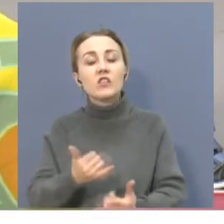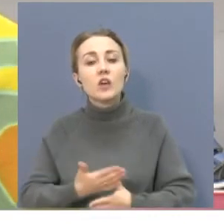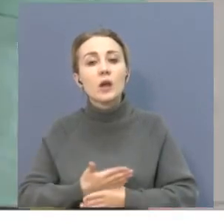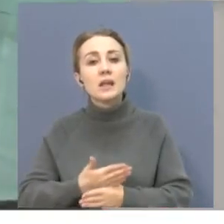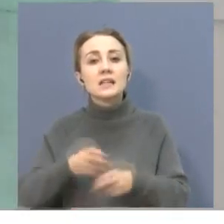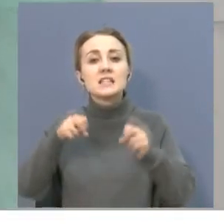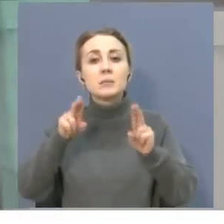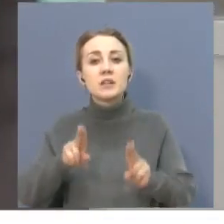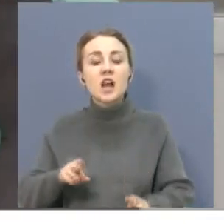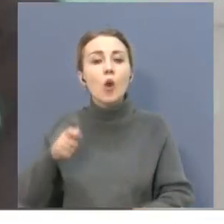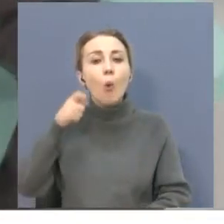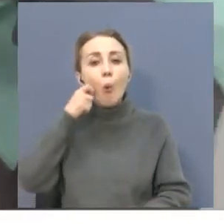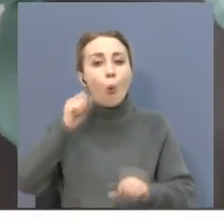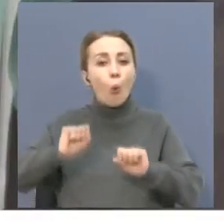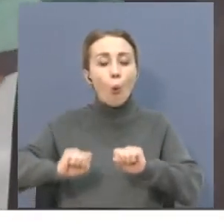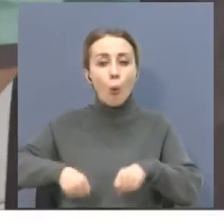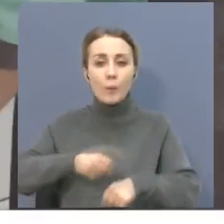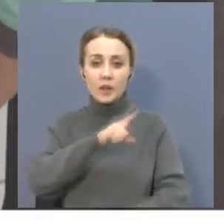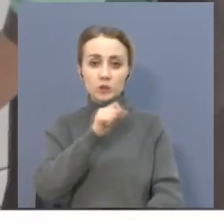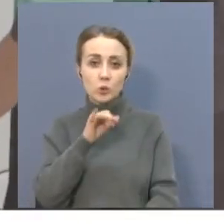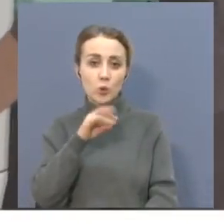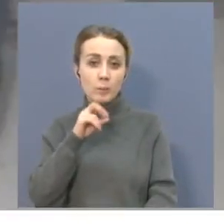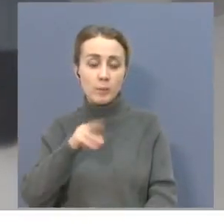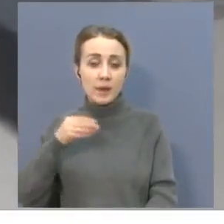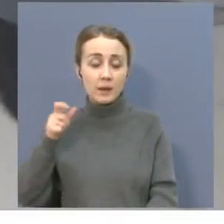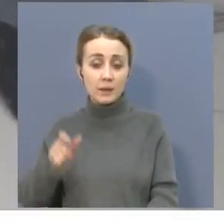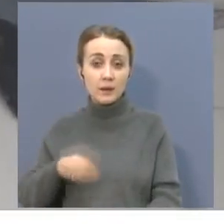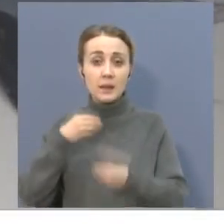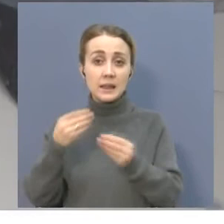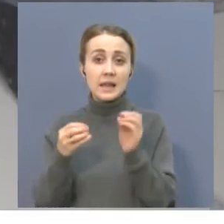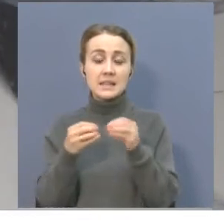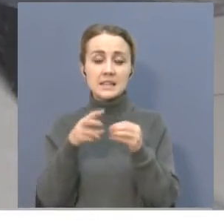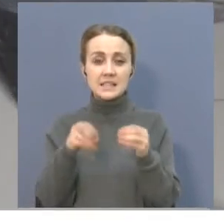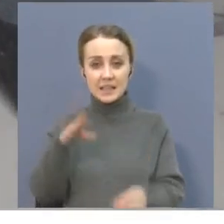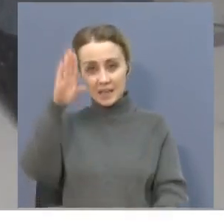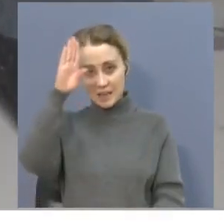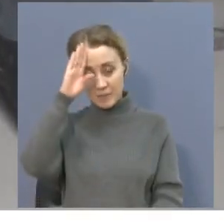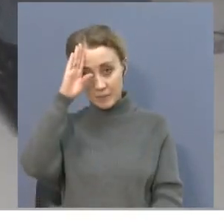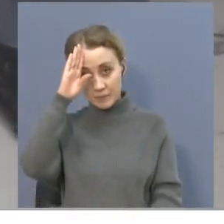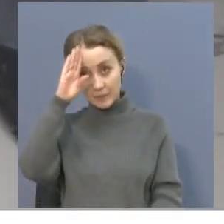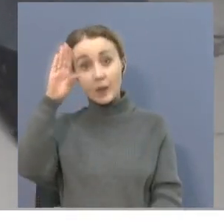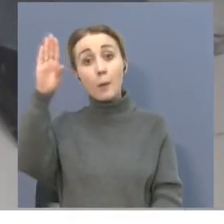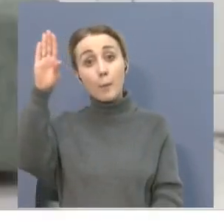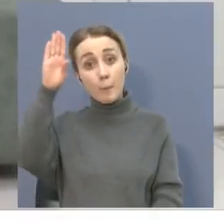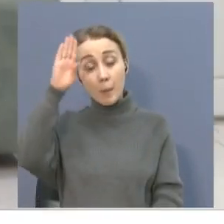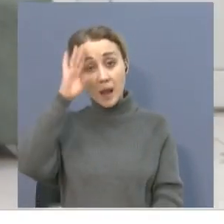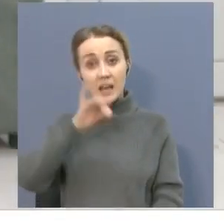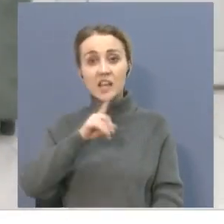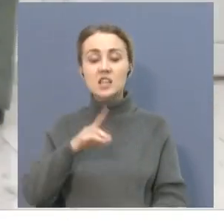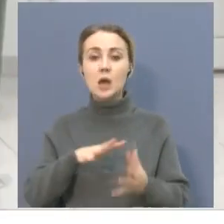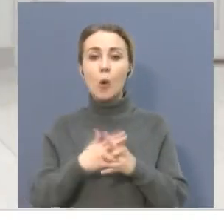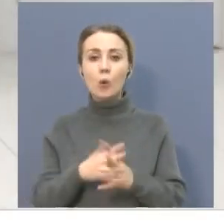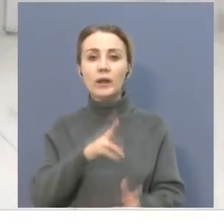аңғаруға болады. Бақтияр отбасындағы 4 баланың кенжесі. Қарапайым аяқ киімдер аяғын қажаған соң осындай